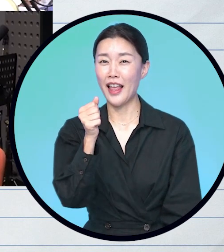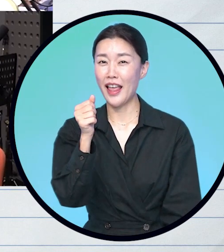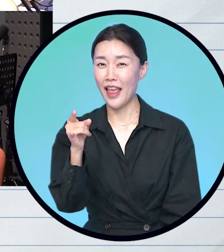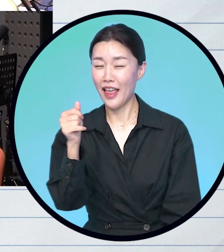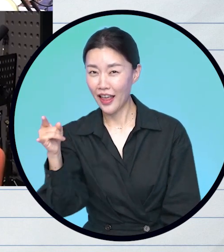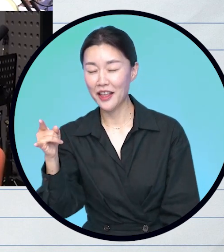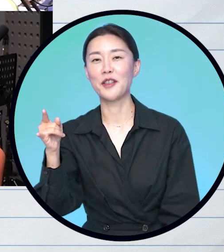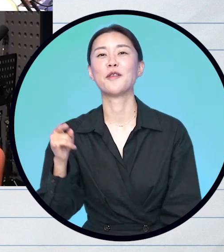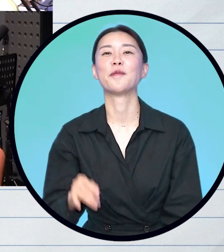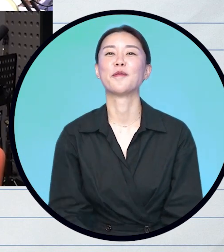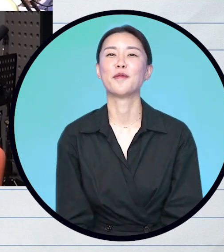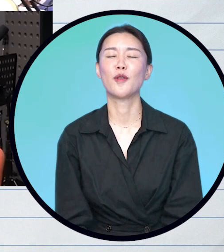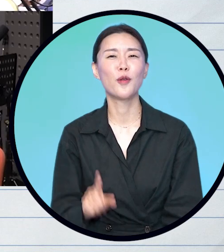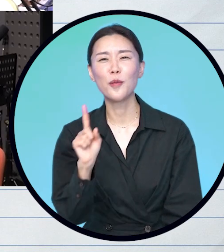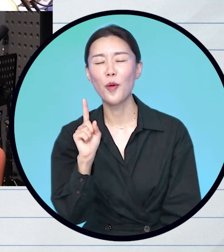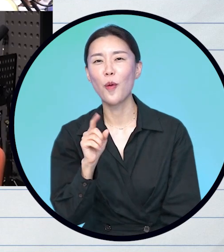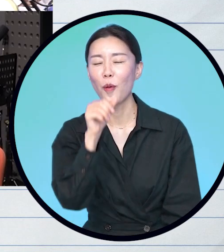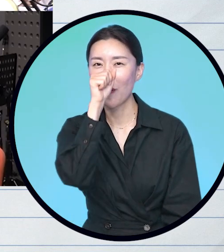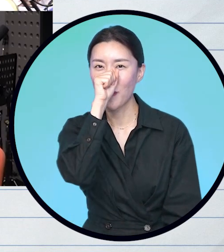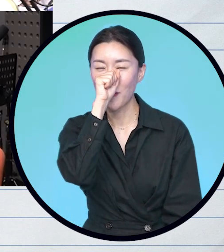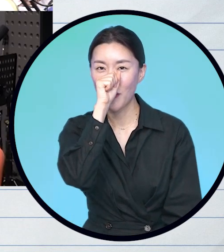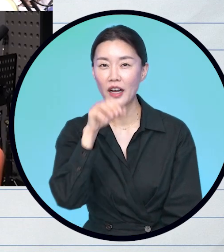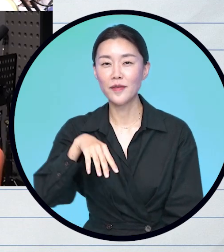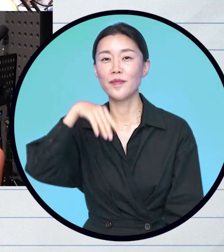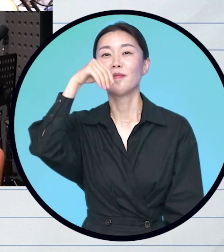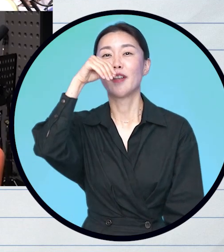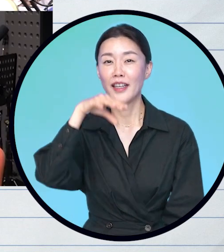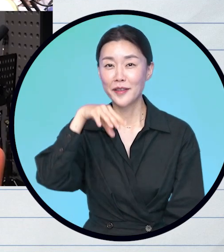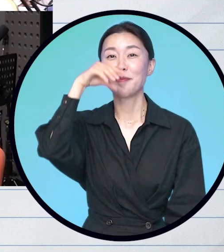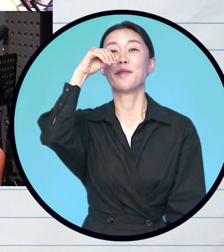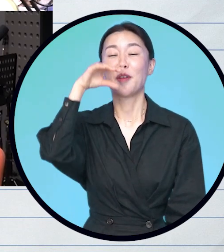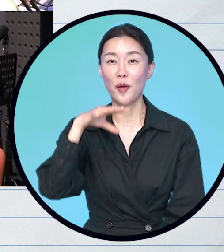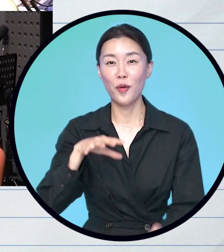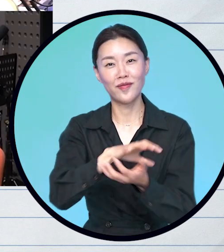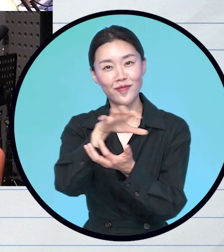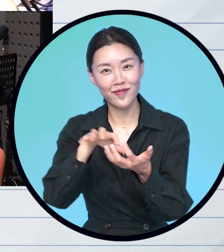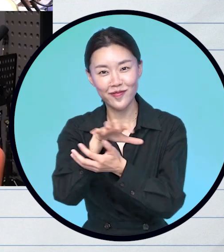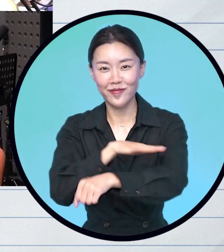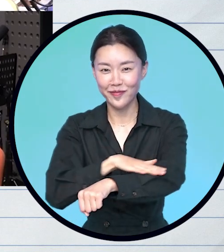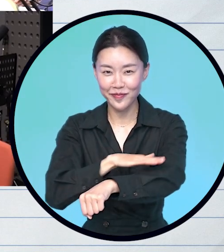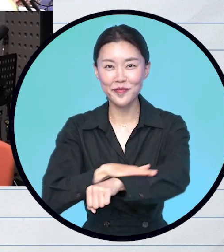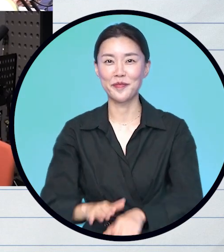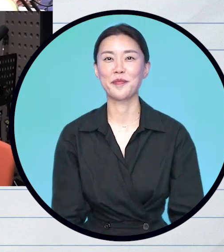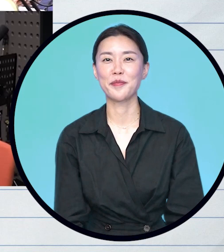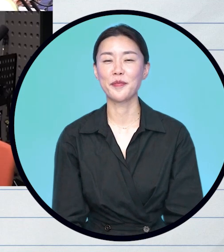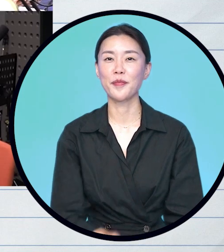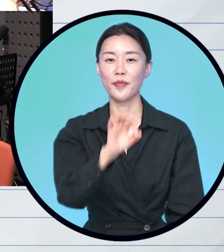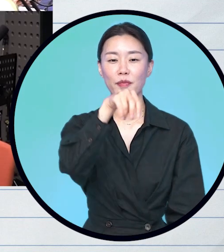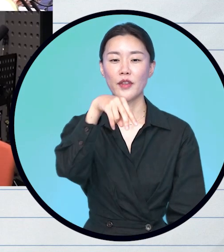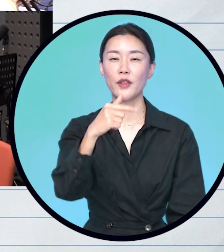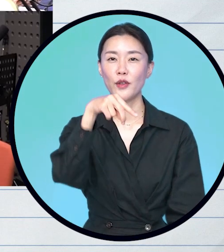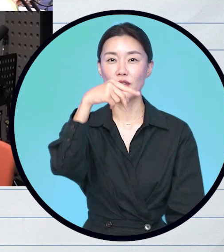shocked. 어, 뭐야? 어, 좋았습니다. 들숨과 날숨이. 어, 좋았어요. 어, 좋았어요.